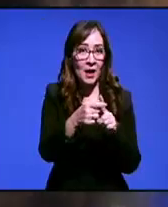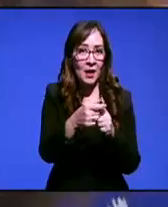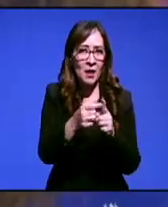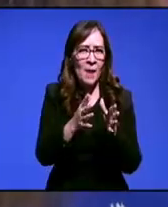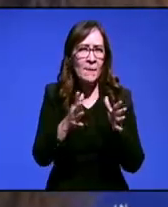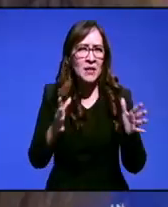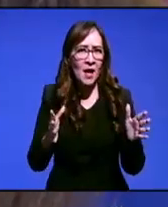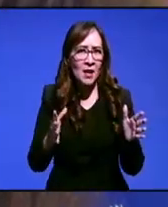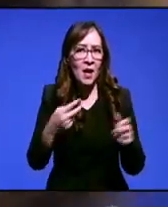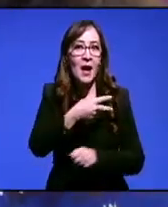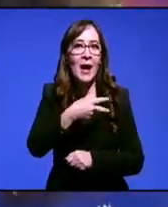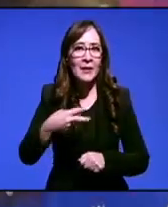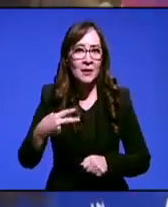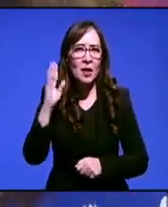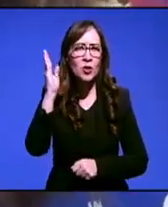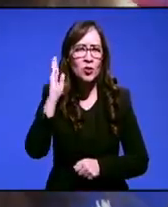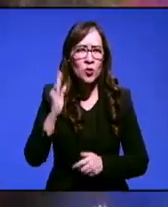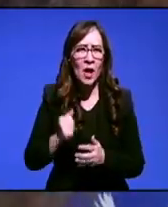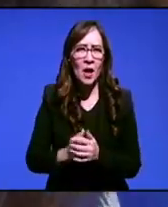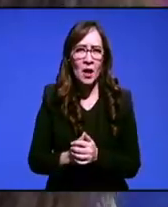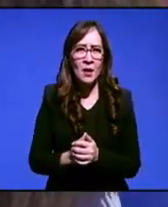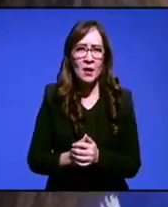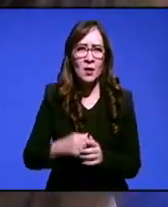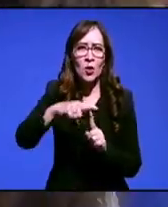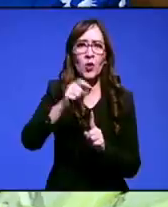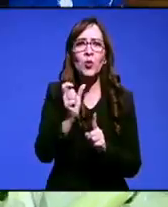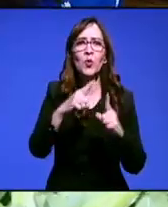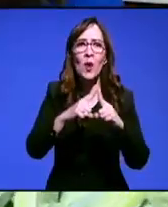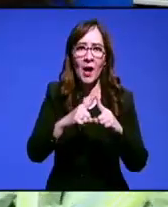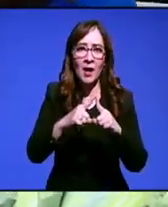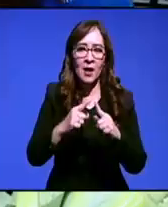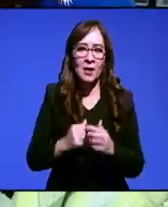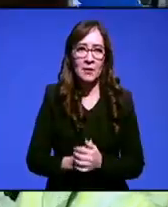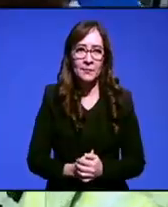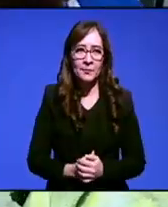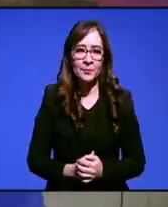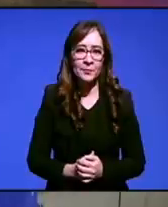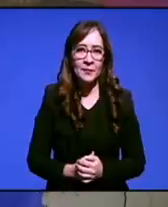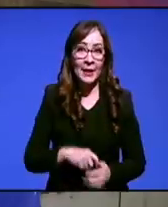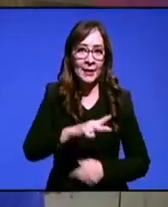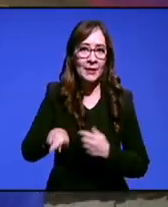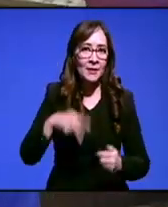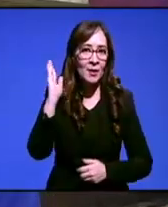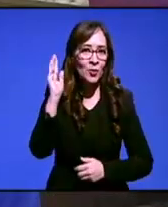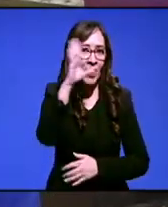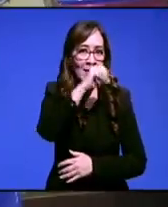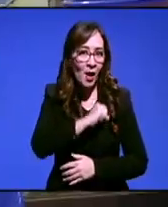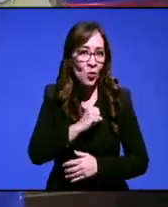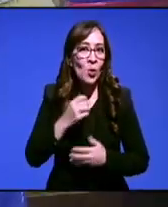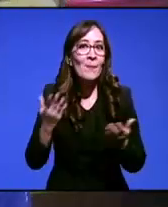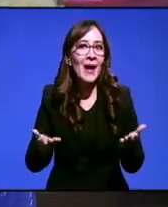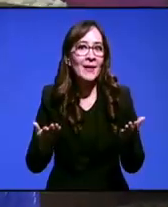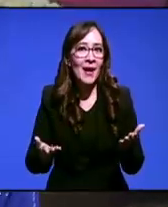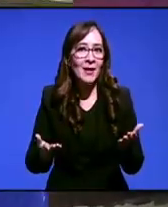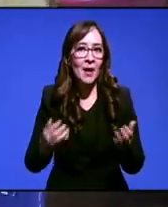Ini berarti wortelnya tua. Dan biasa kalau dimasak agak keras gitu ya. Nah, tadi kita udah tahu nih mana wortel yang muda sama